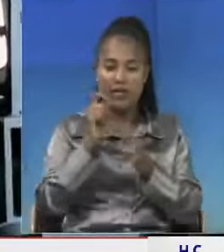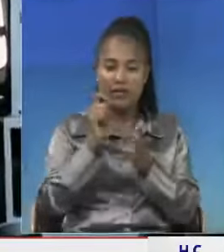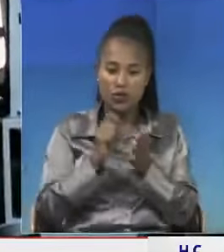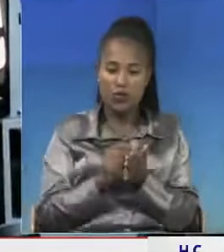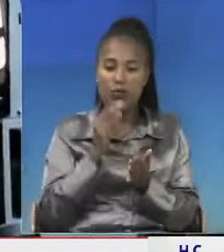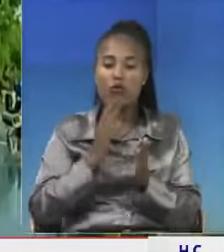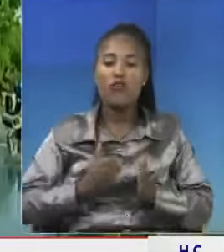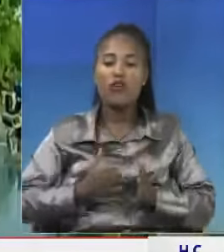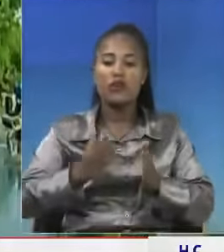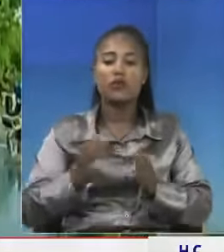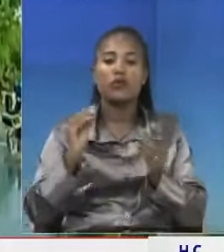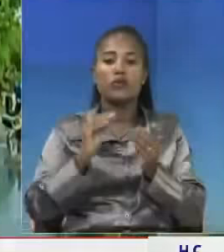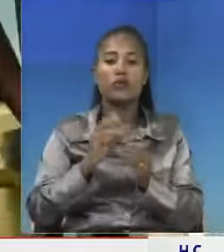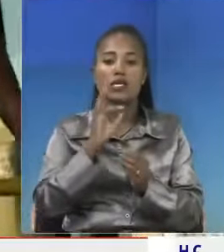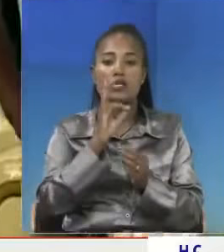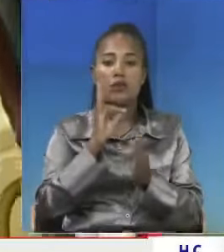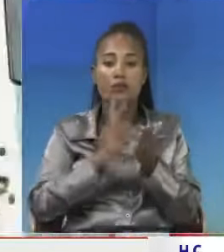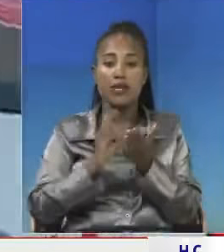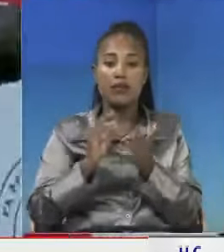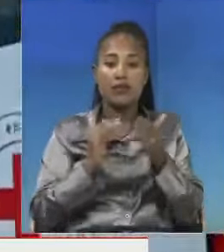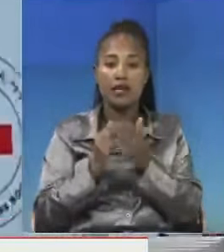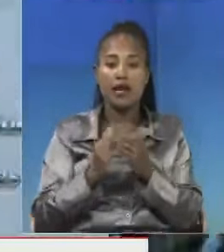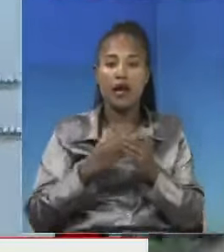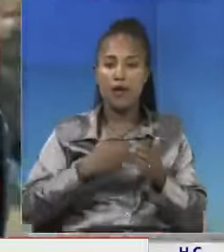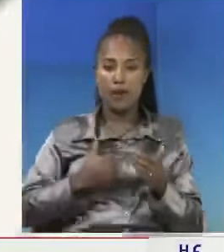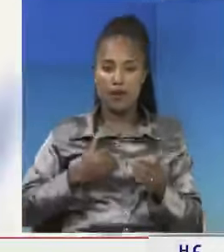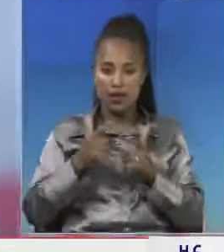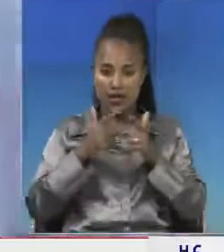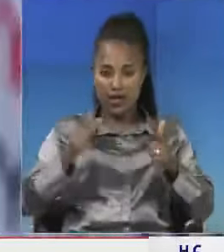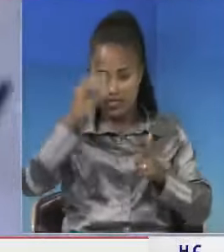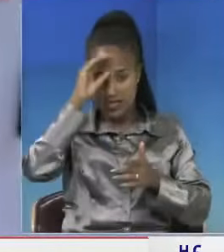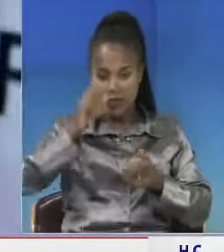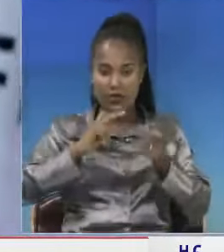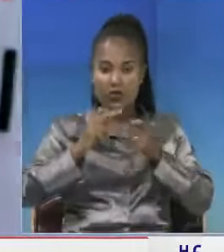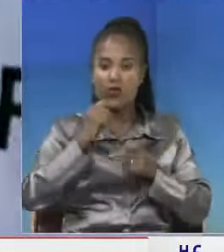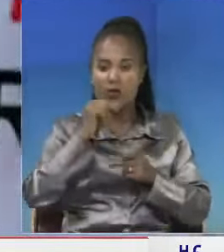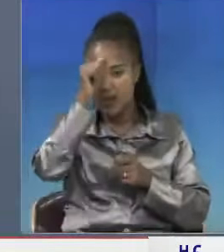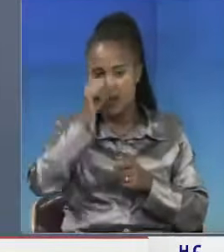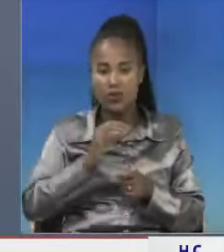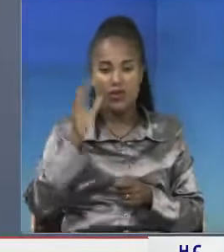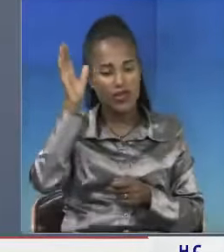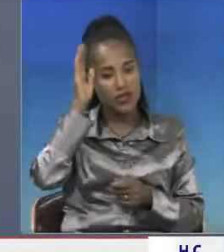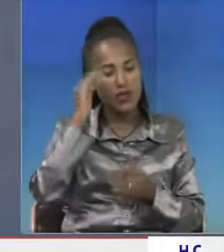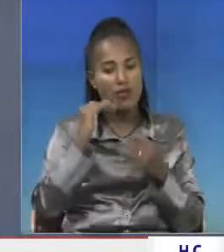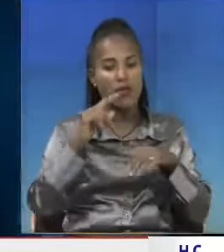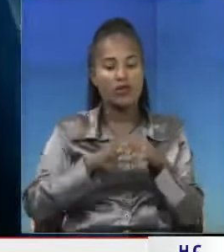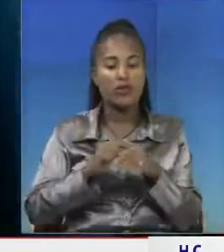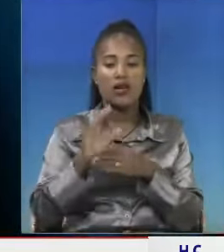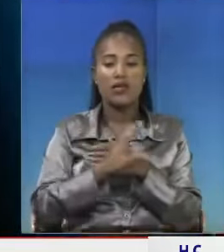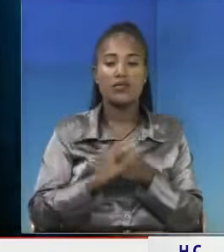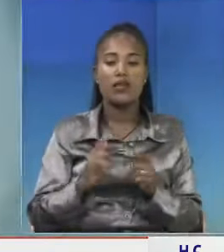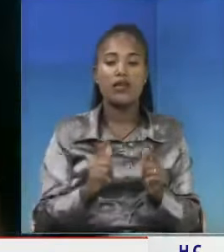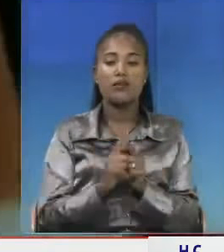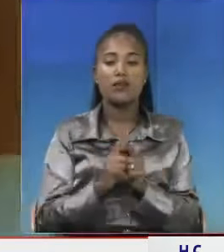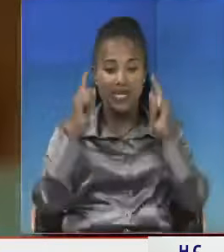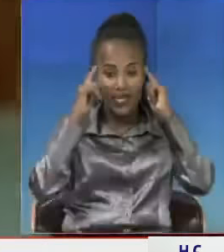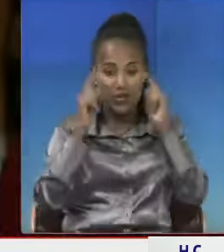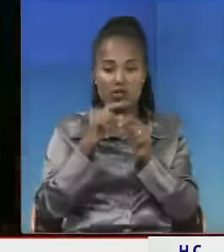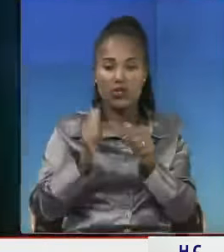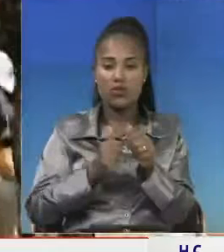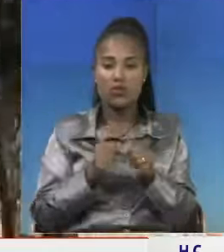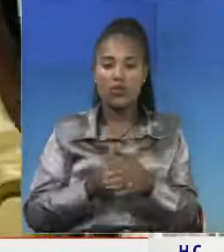በጎ ፈቃደኞችን ጨምሮ 7,000,000 የሚጠጋ አባል ያለው ትልቅ ሰብአዊ ድርጅት ነው ያሉት አቶ ጌታቸው ታ በአሁኑ ወቅት ሀገራችን ያጋጥማትን ቀውስ